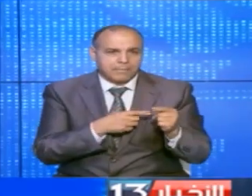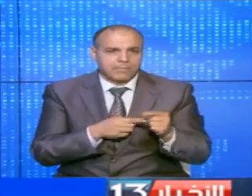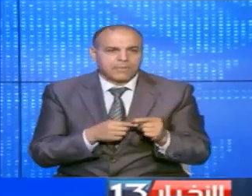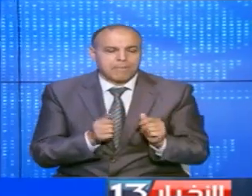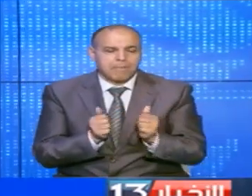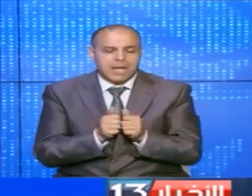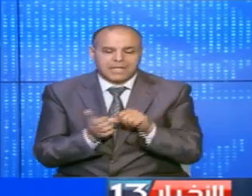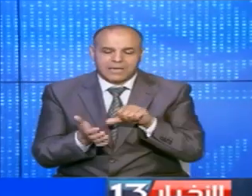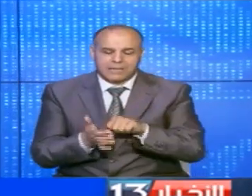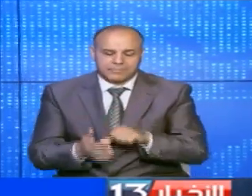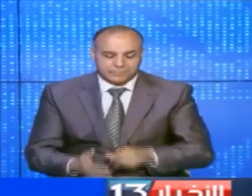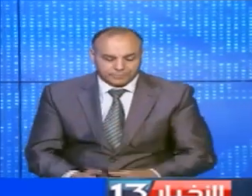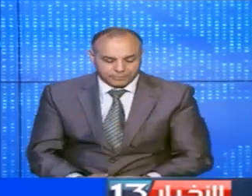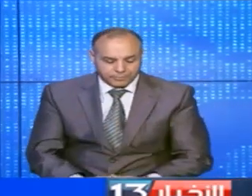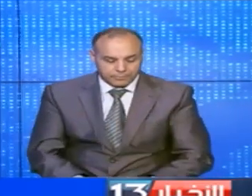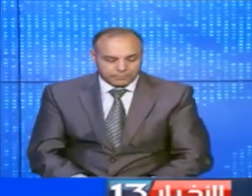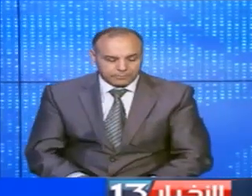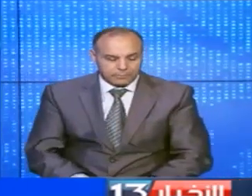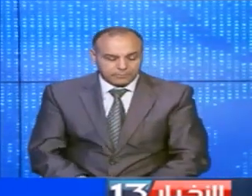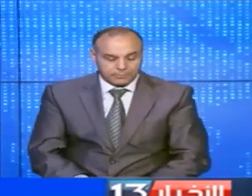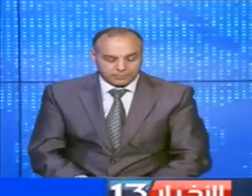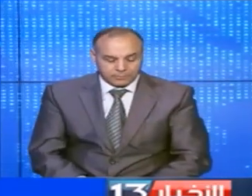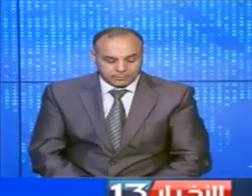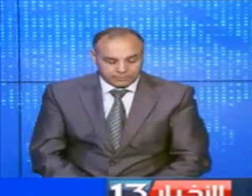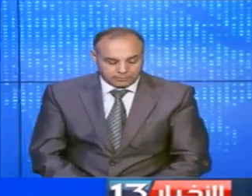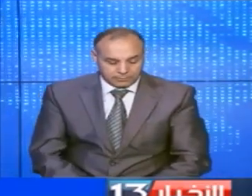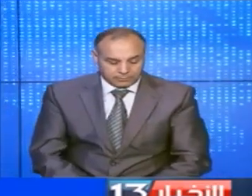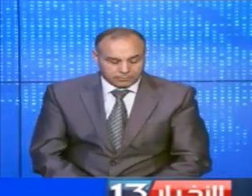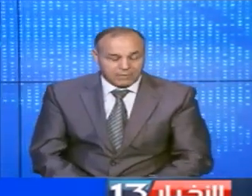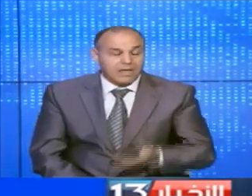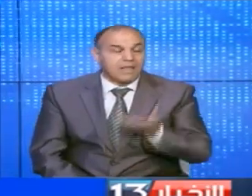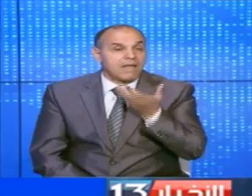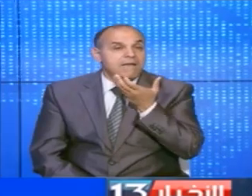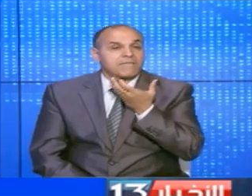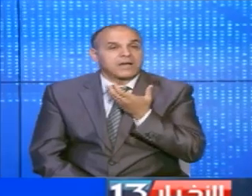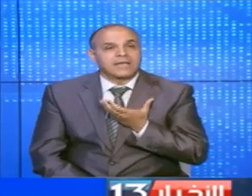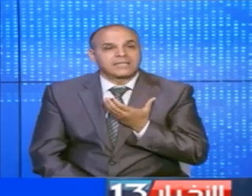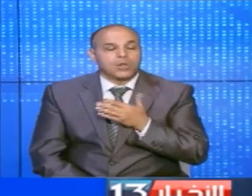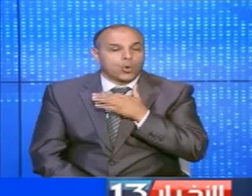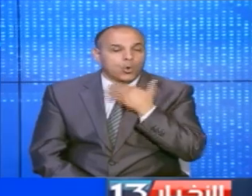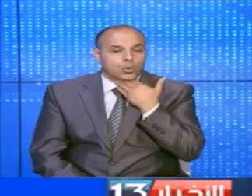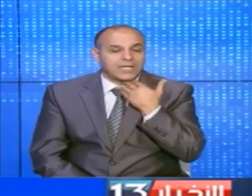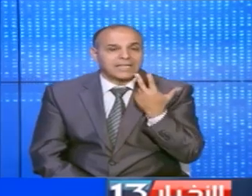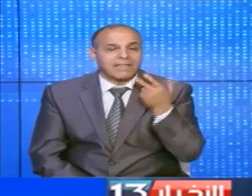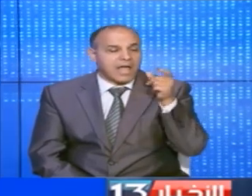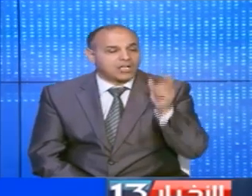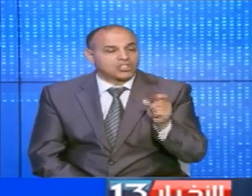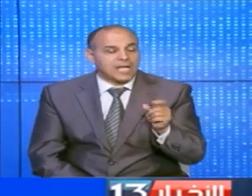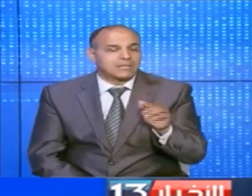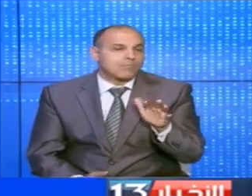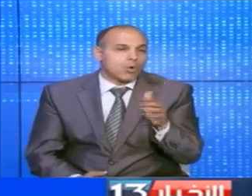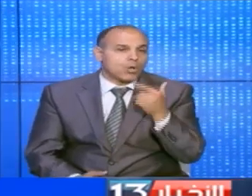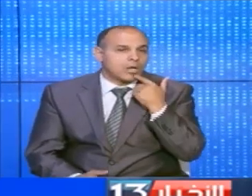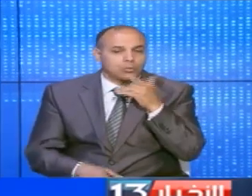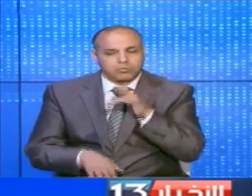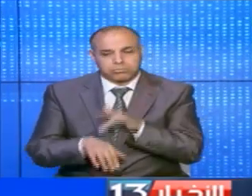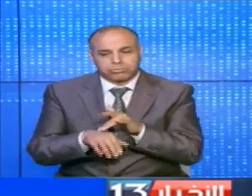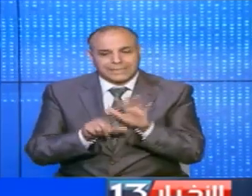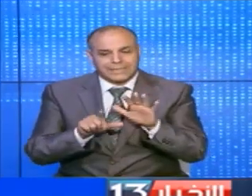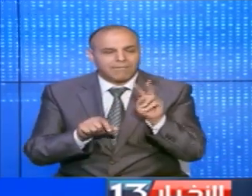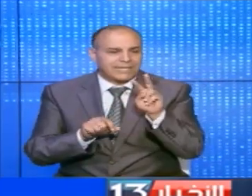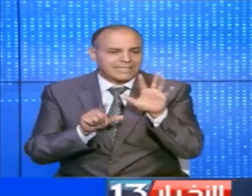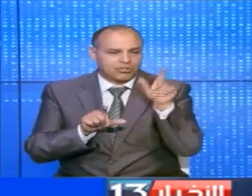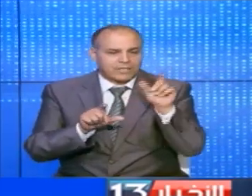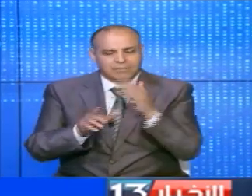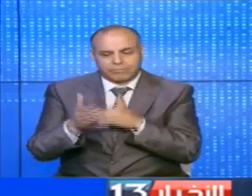ايران وفي افغانستان قتل ثلاثه اشخاص على الاقل واصيب سبعه وعشرون